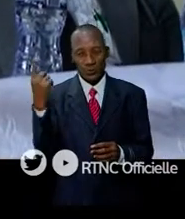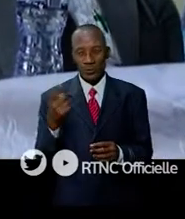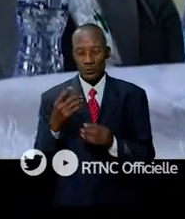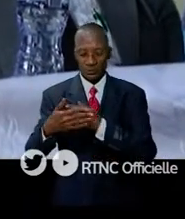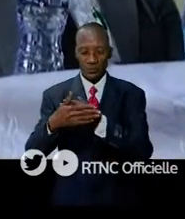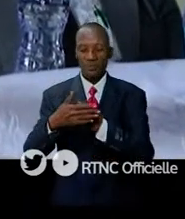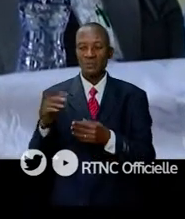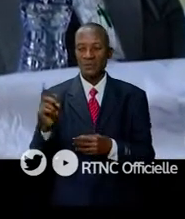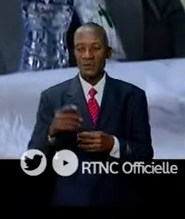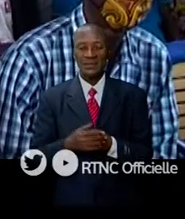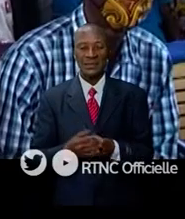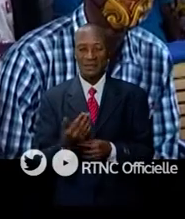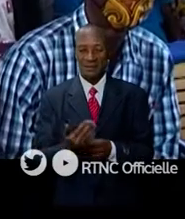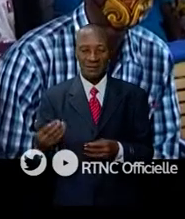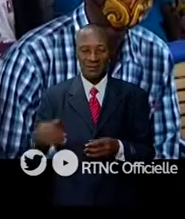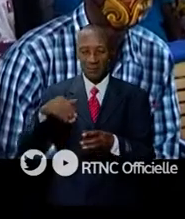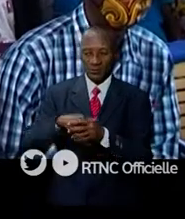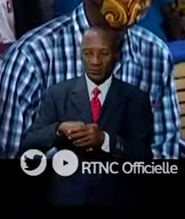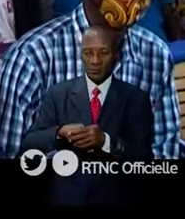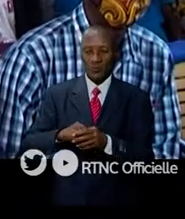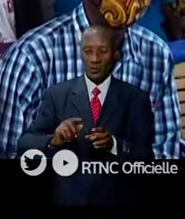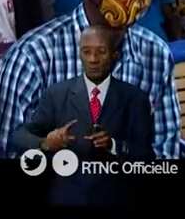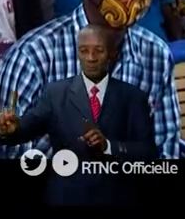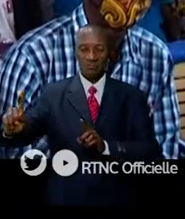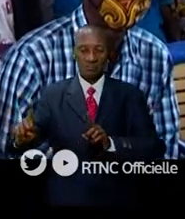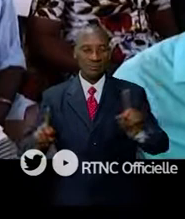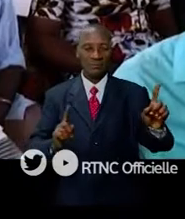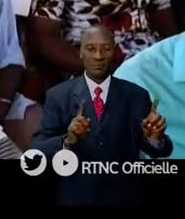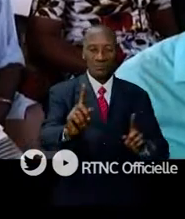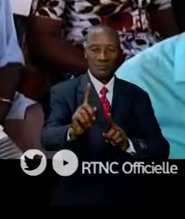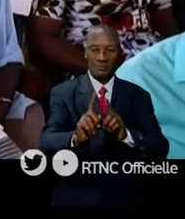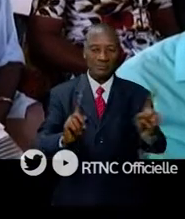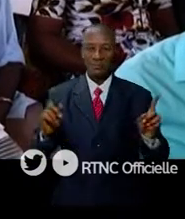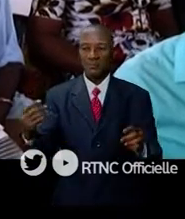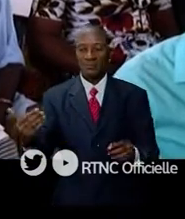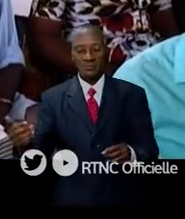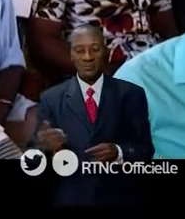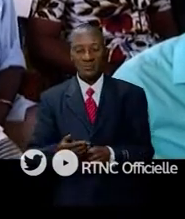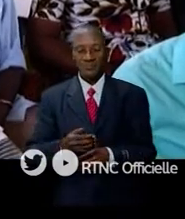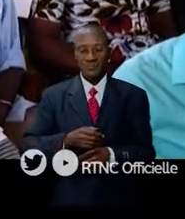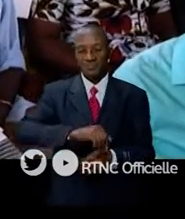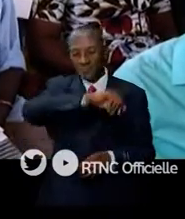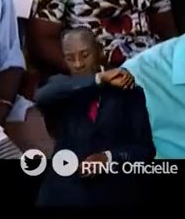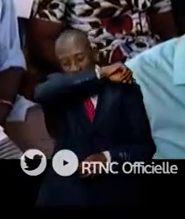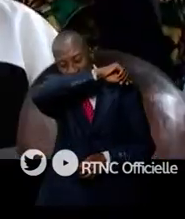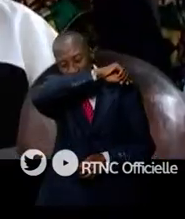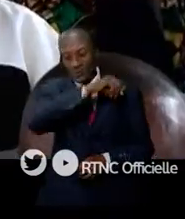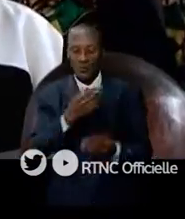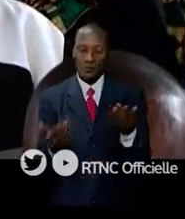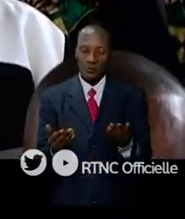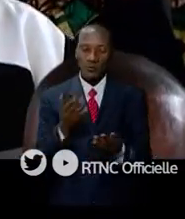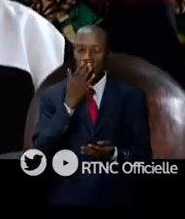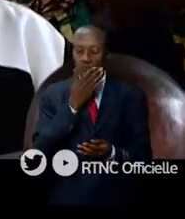placer les élèves dans la salle de classe suivant cette distance, tousser ou éternuer dans son coude ou sur le mouchoir,